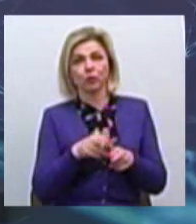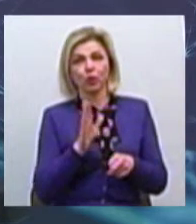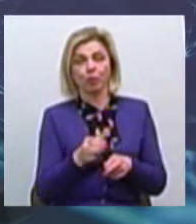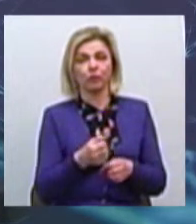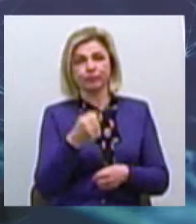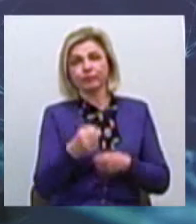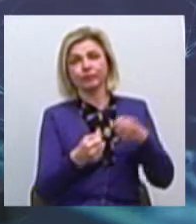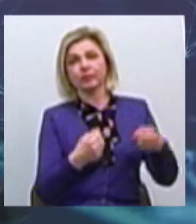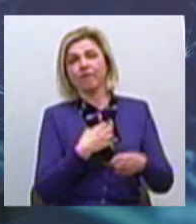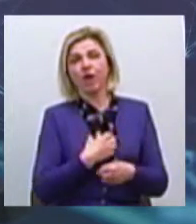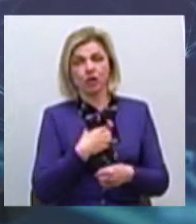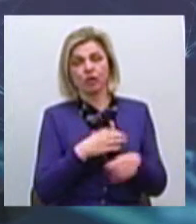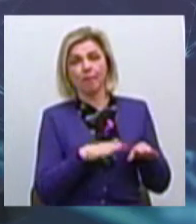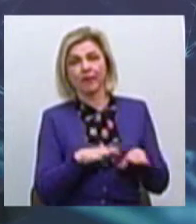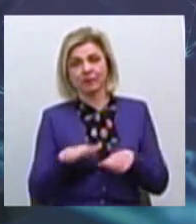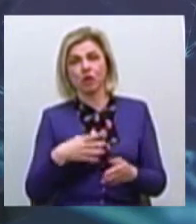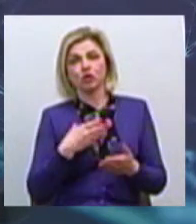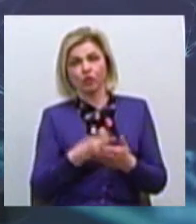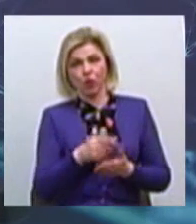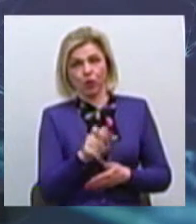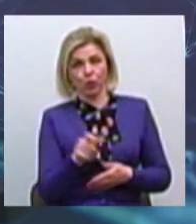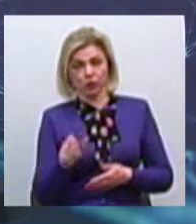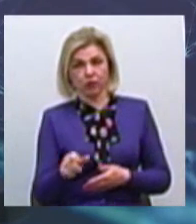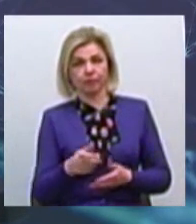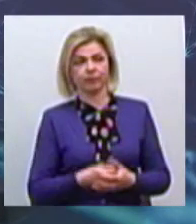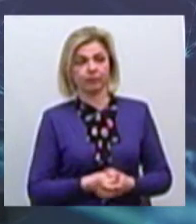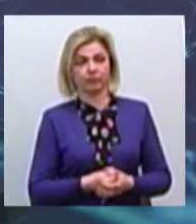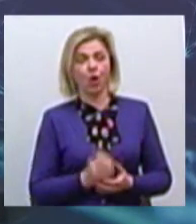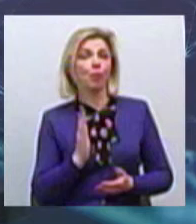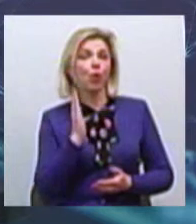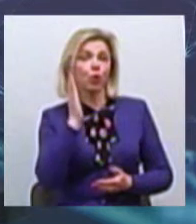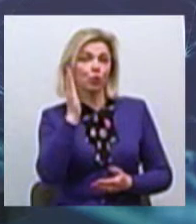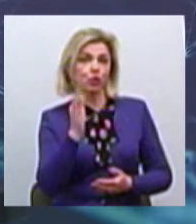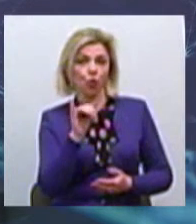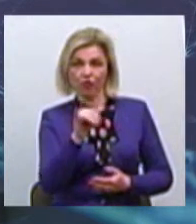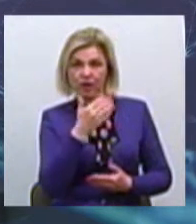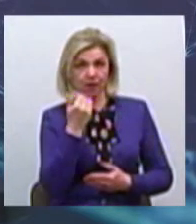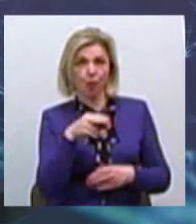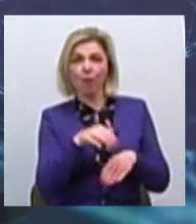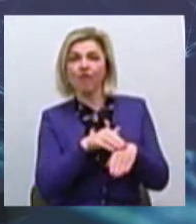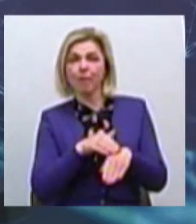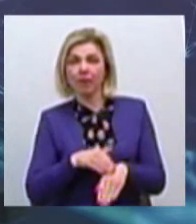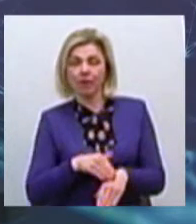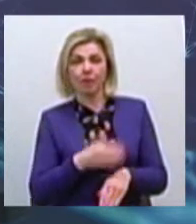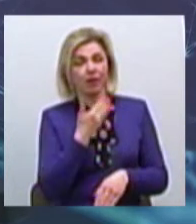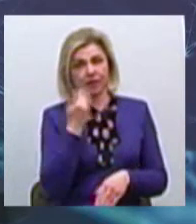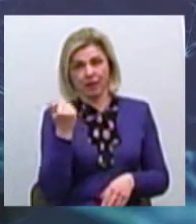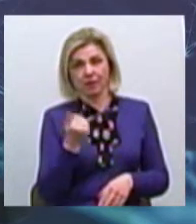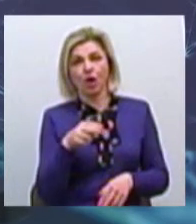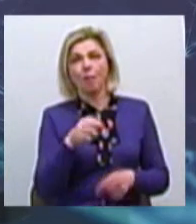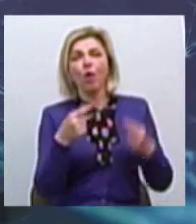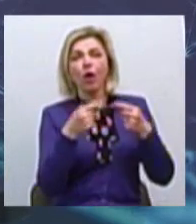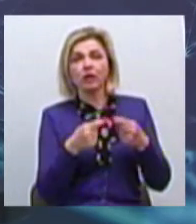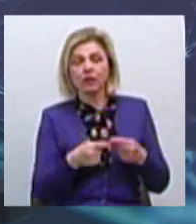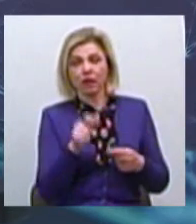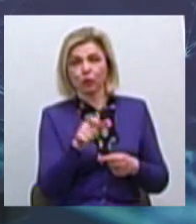на ключевые места своих людей. Мы видим... Прогнозов у вас немає по прізвищам? Нет, по конкретным персоналям я